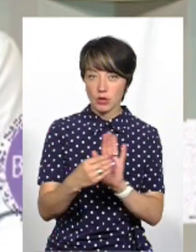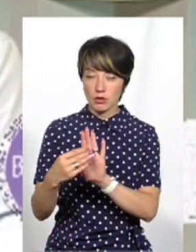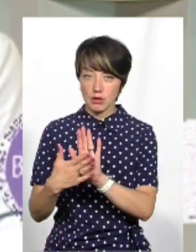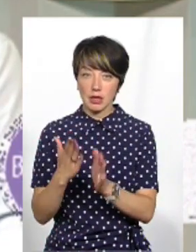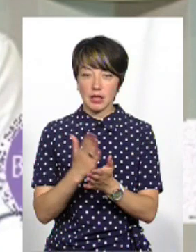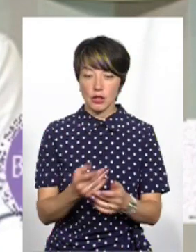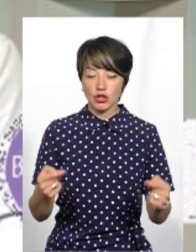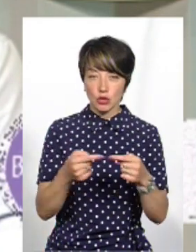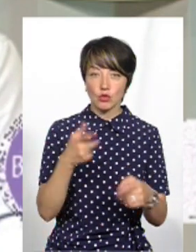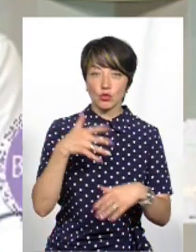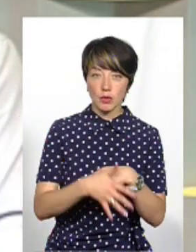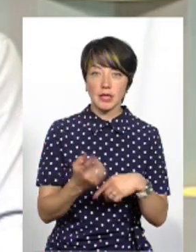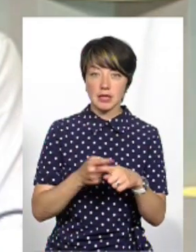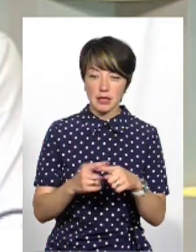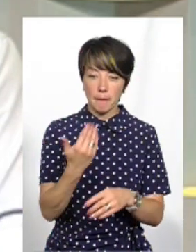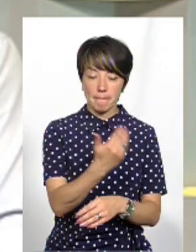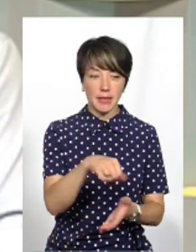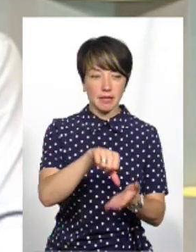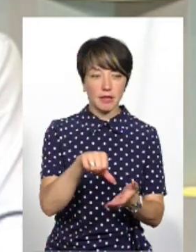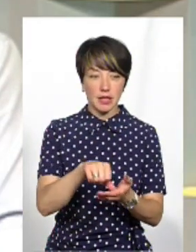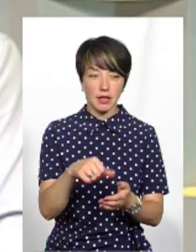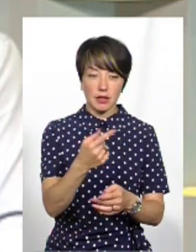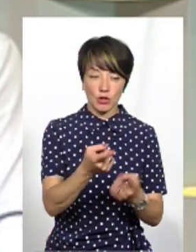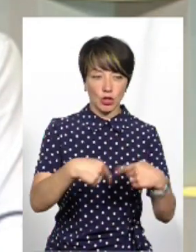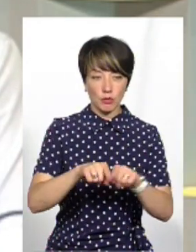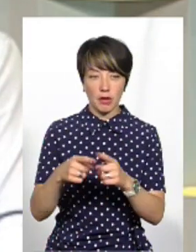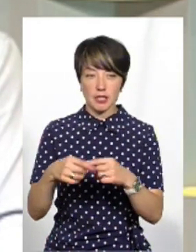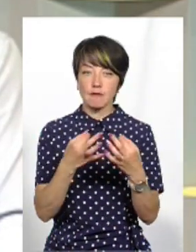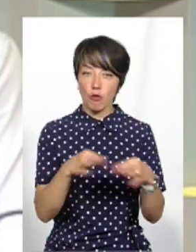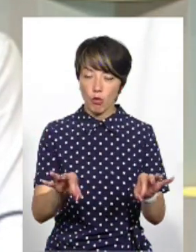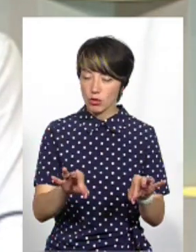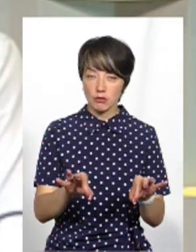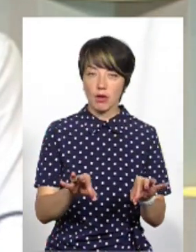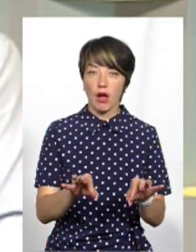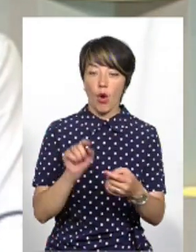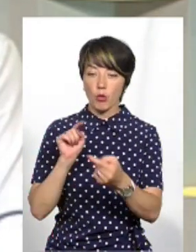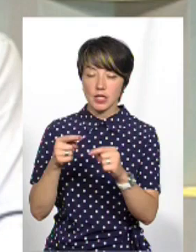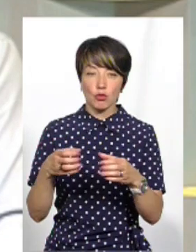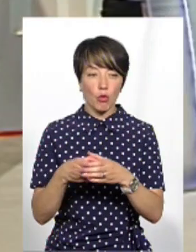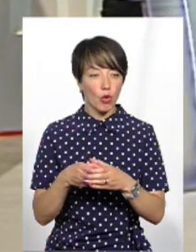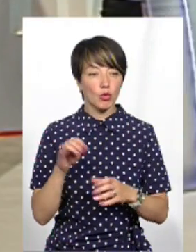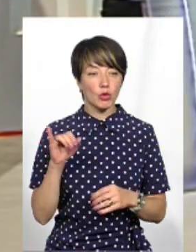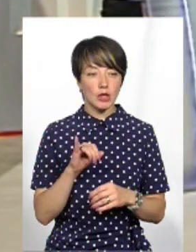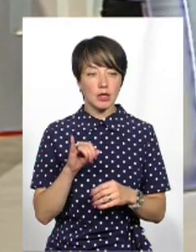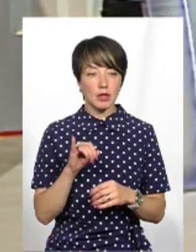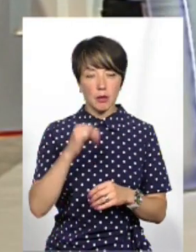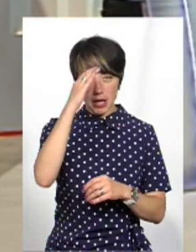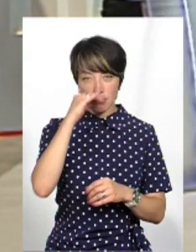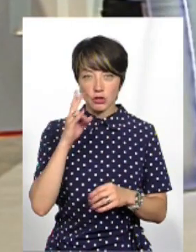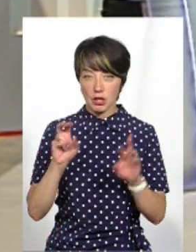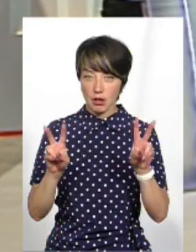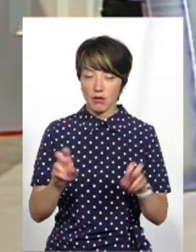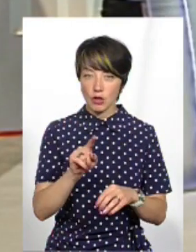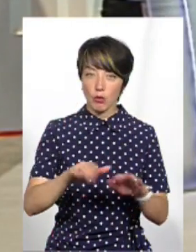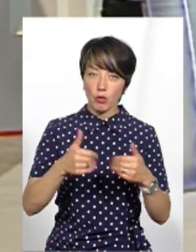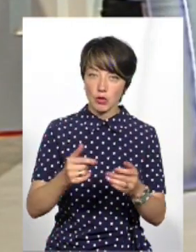самовисуванці, де чітко зрозуміло, що це представники тієї чи іншої партії, особливо, правда, «Свободи». опозиційного блоку і у Батьківщини.